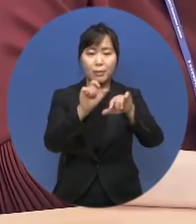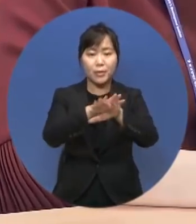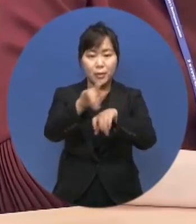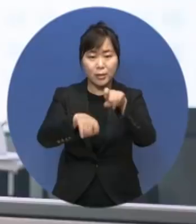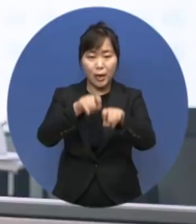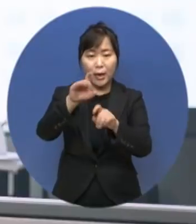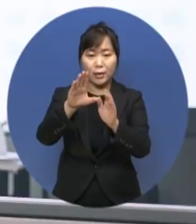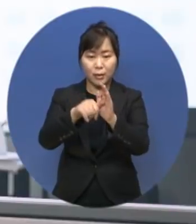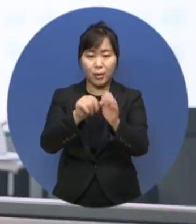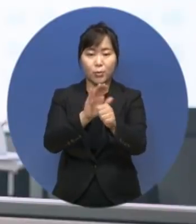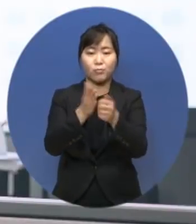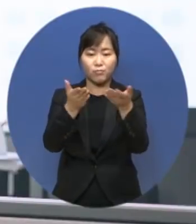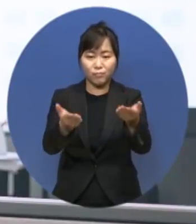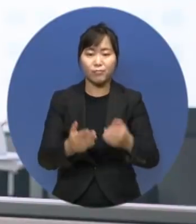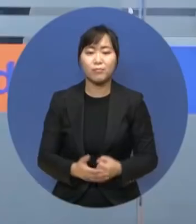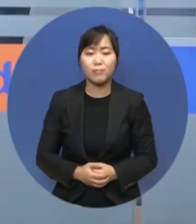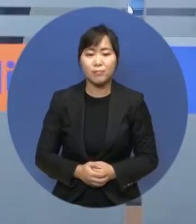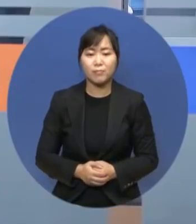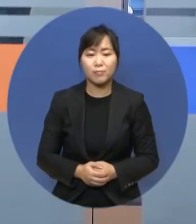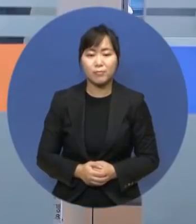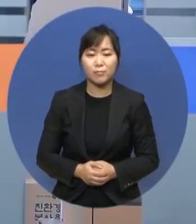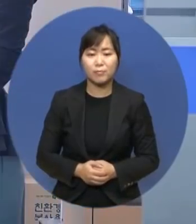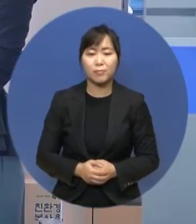데 앞장서고 있습니다.